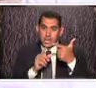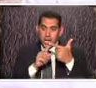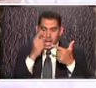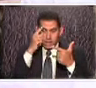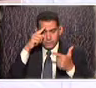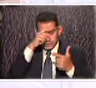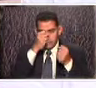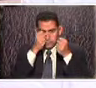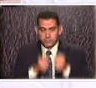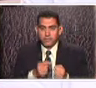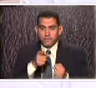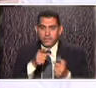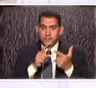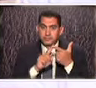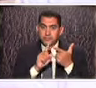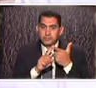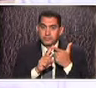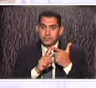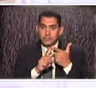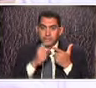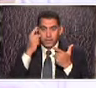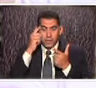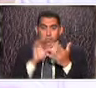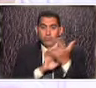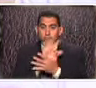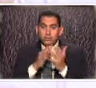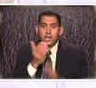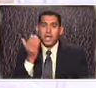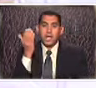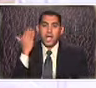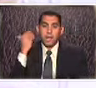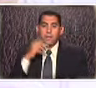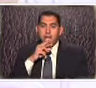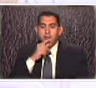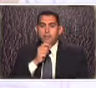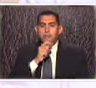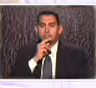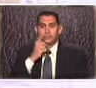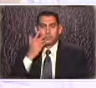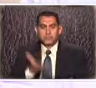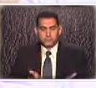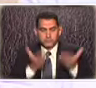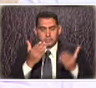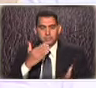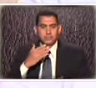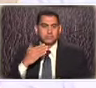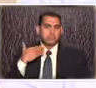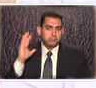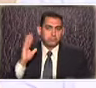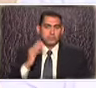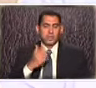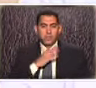جدا مؤلمه وحساسه وهي مشكله من كان يحدث الناس بكثره عن الرقي والمعاني